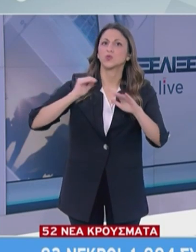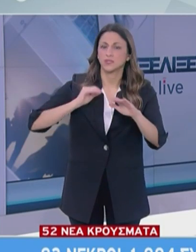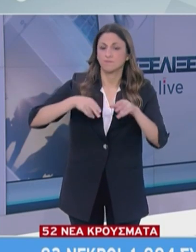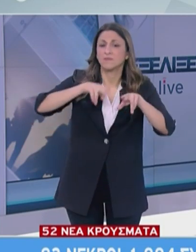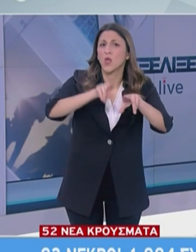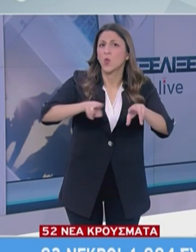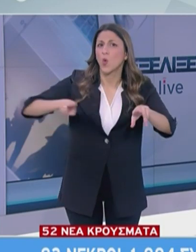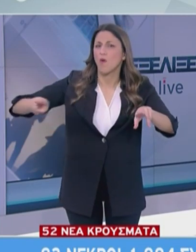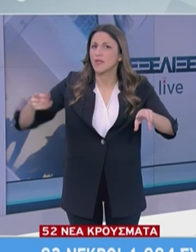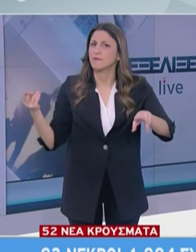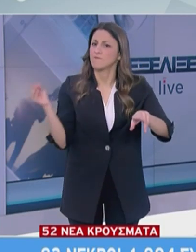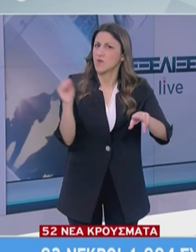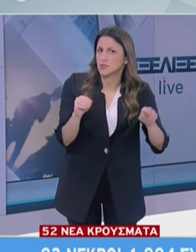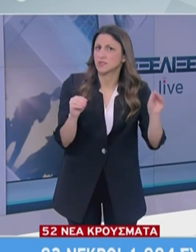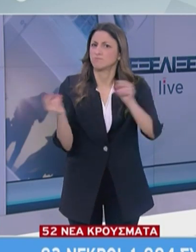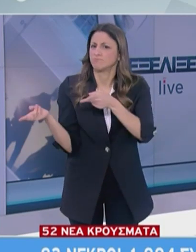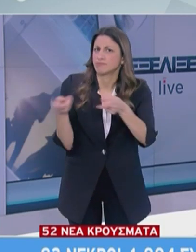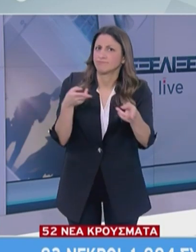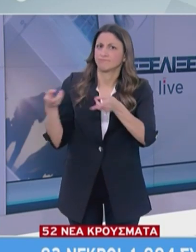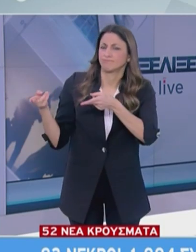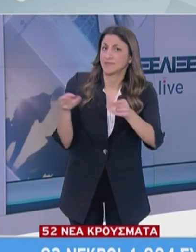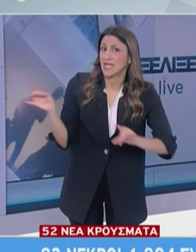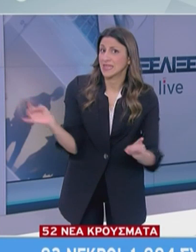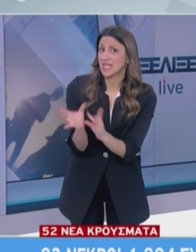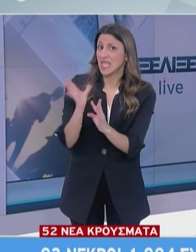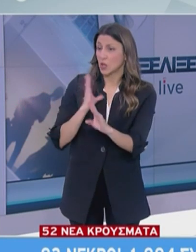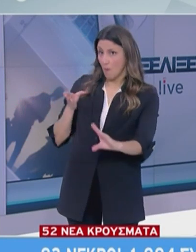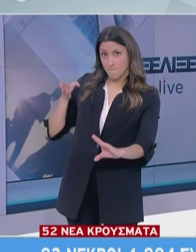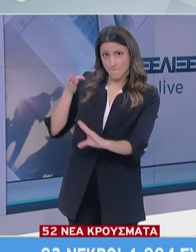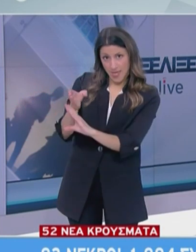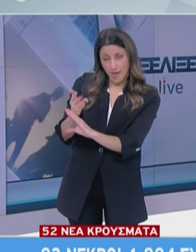της δομής γίνεται σταδιακά και εξετάστηκαν όλοι όσοι επισκέφθηκαν τη δομή.